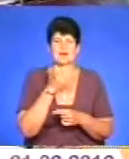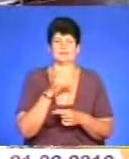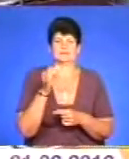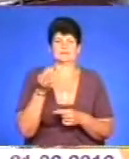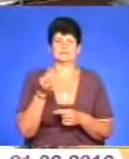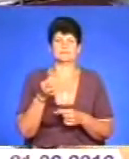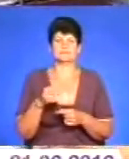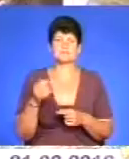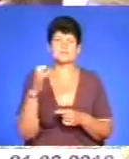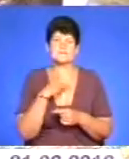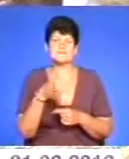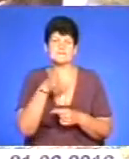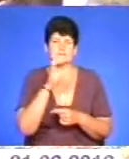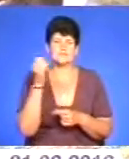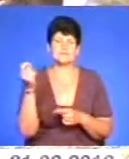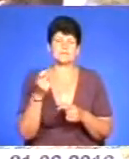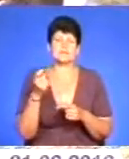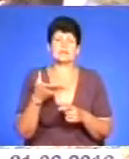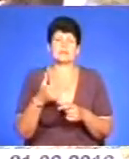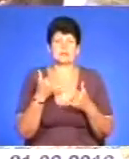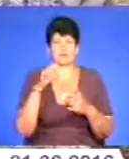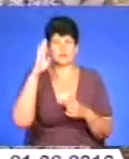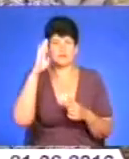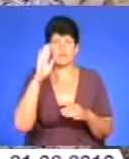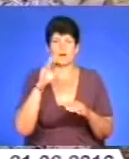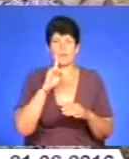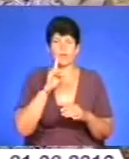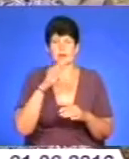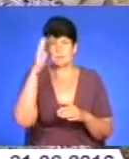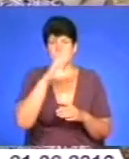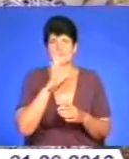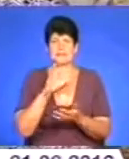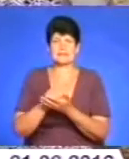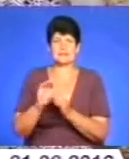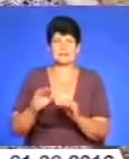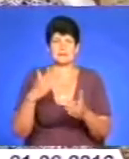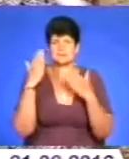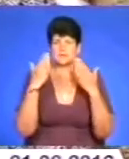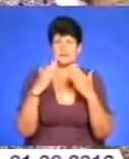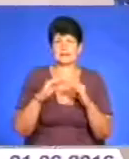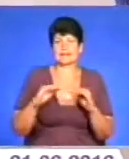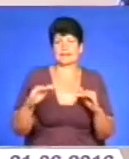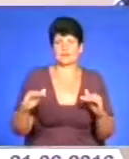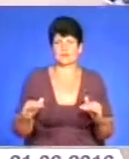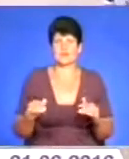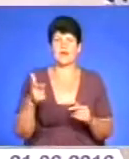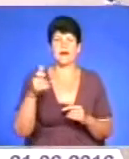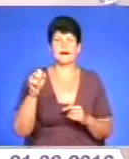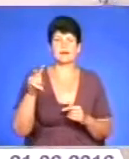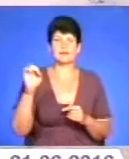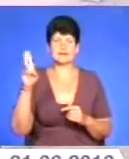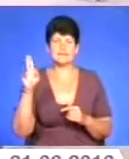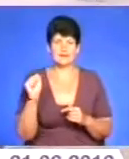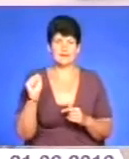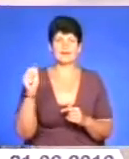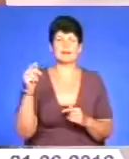чоловіків. А поки батьки зайняті, діти розважаються на дитячому майданчику. Оскільки Галицька дефіляда відбувається в